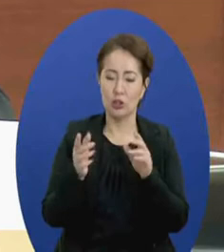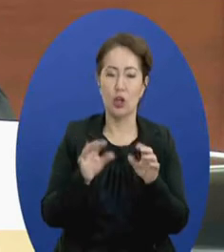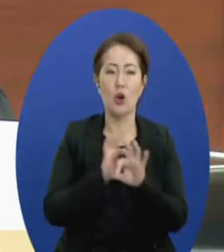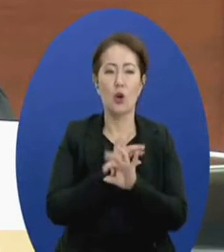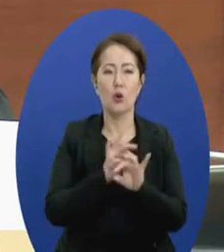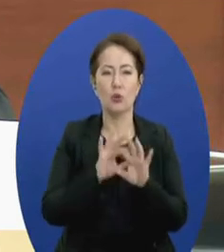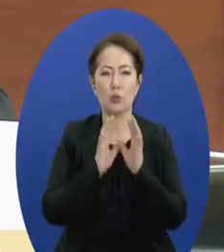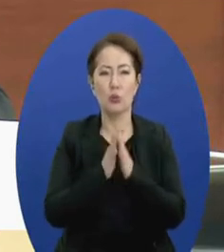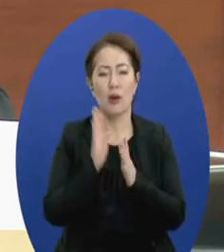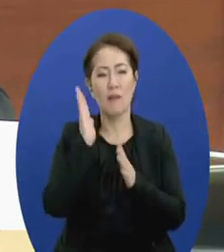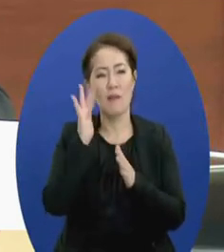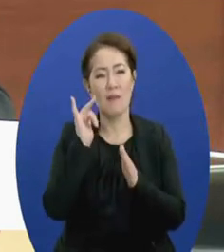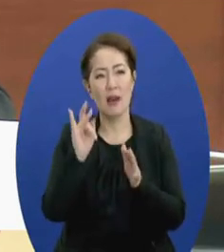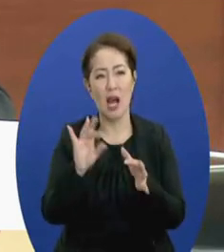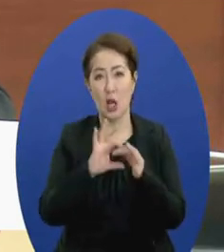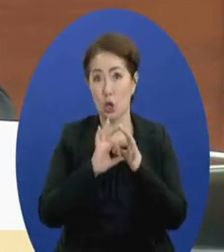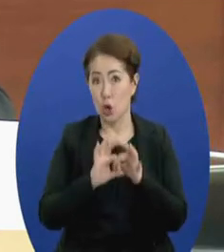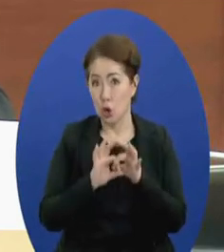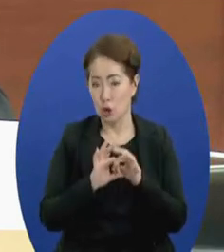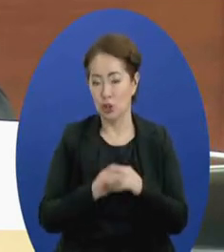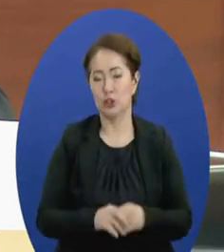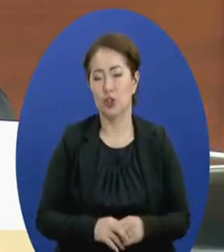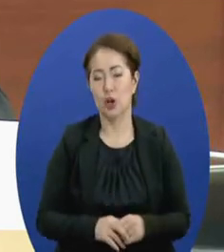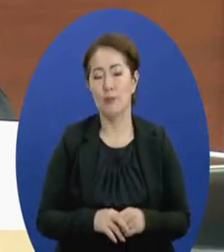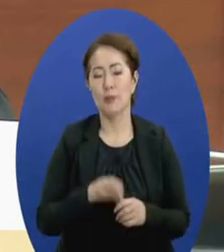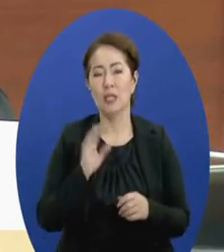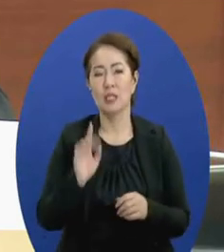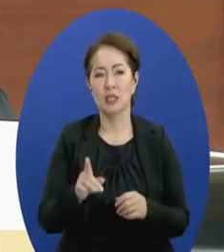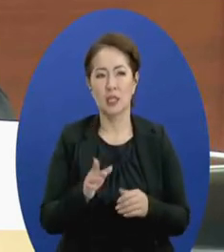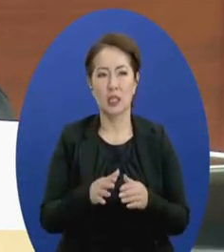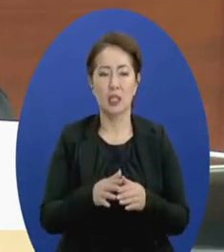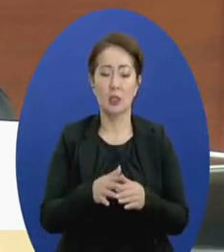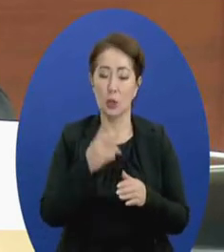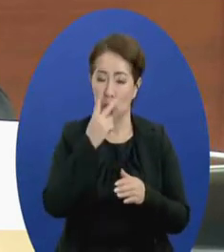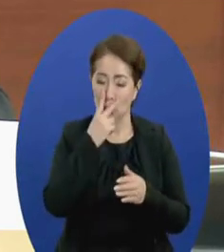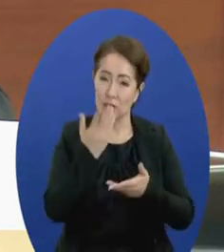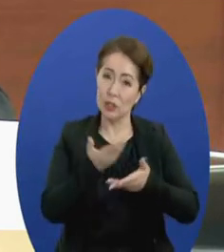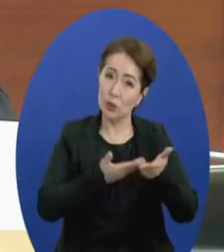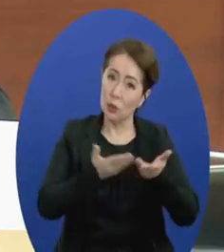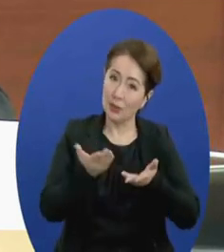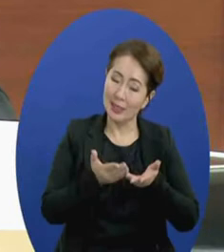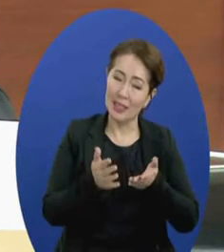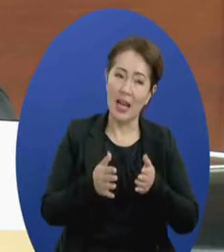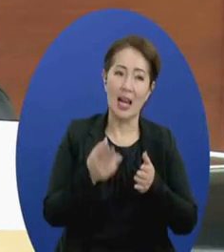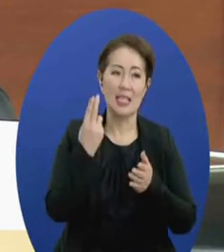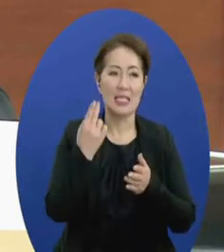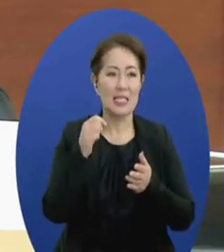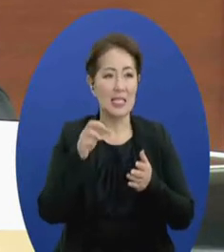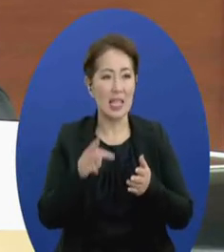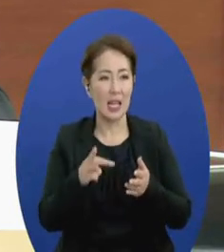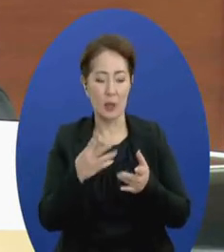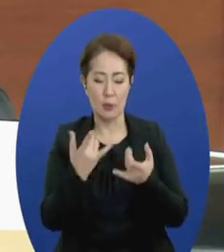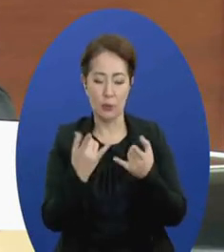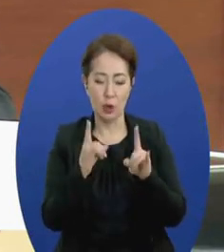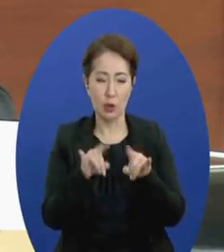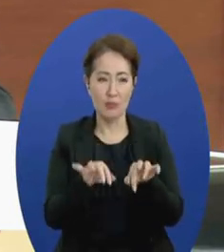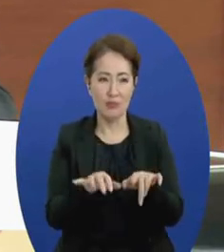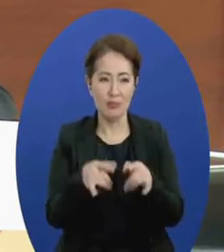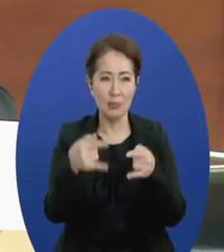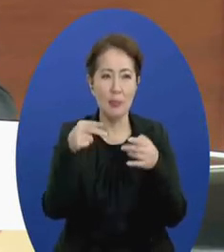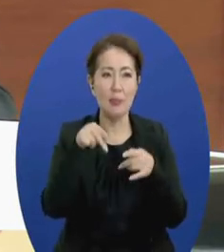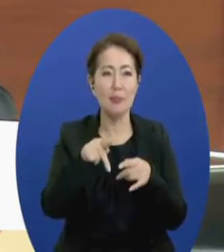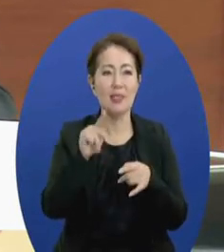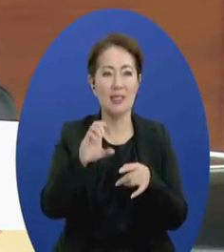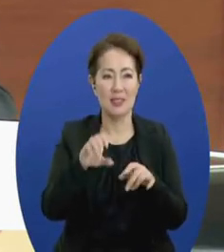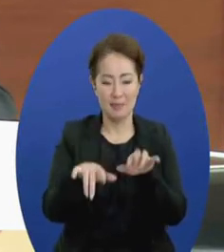төрлийн бааруудын үйл ажиллагааг хоригдж байна. За өргөцгсөн болон үзэглэн худалдаанууд, за захин болон бүх төрлийн тоглоомын газрууд байна.